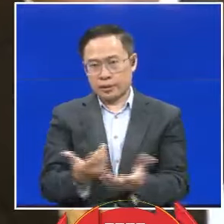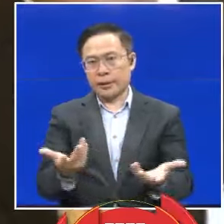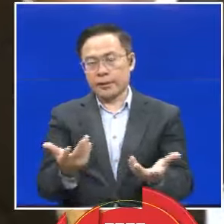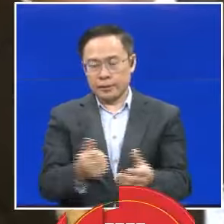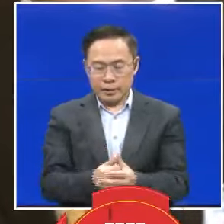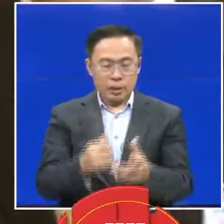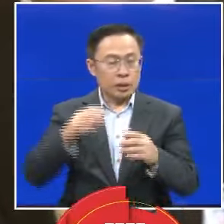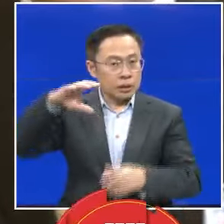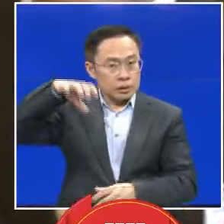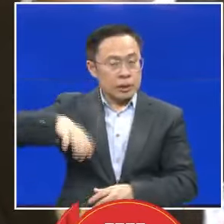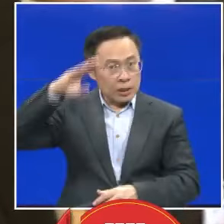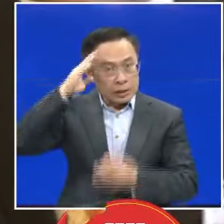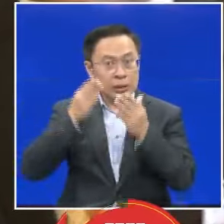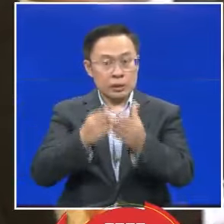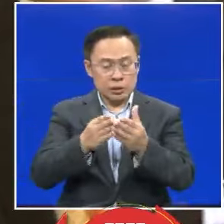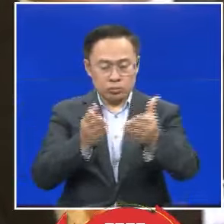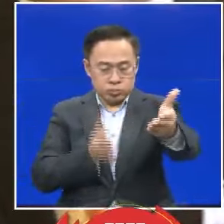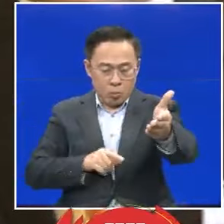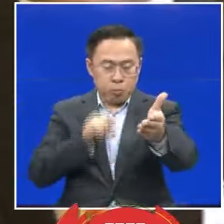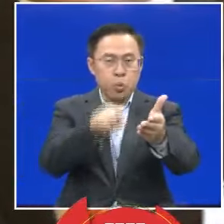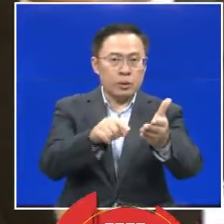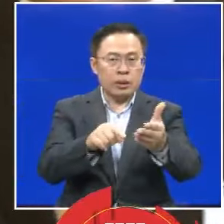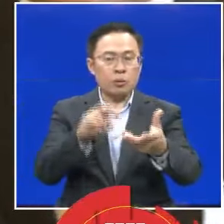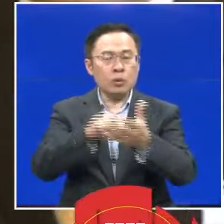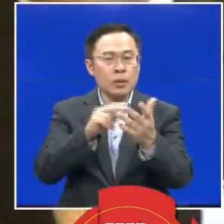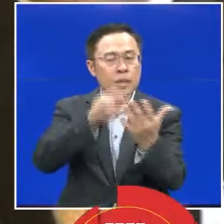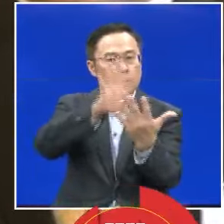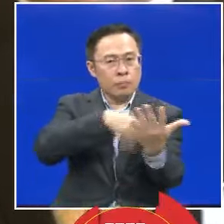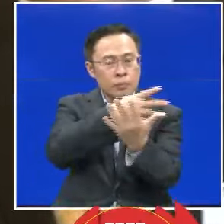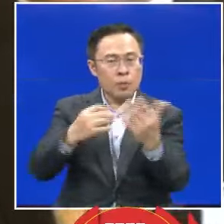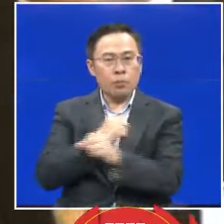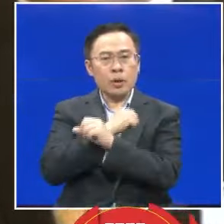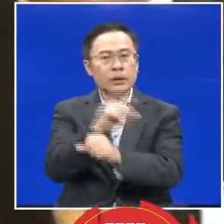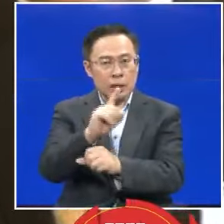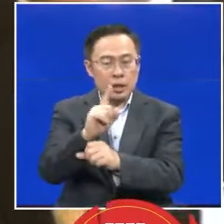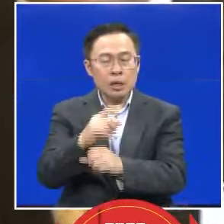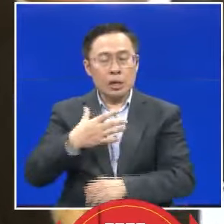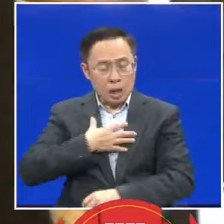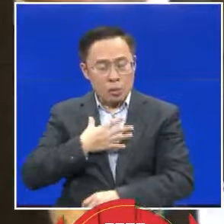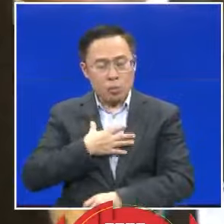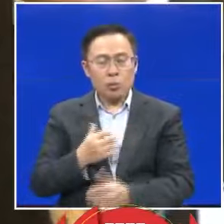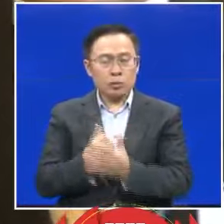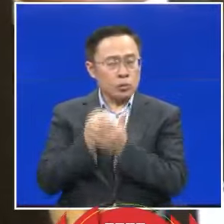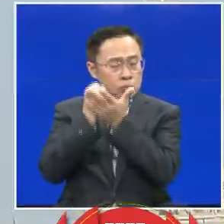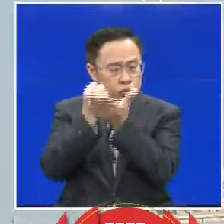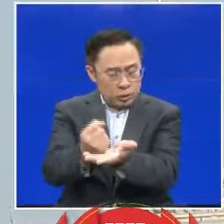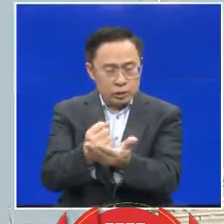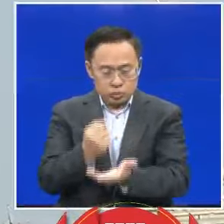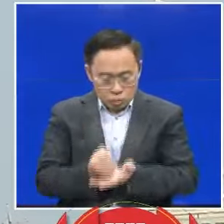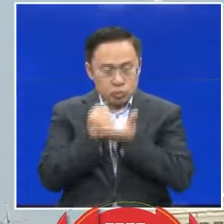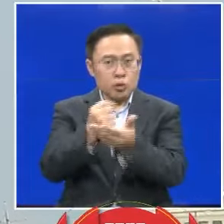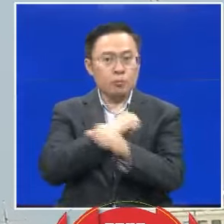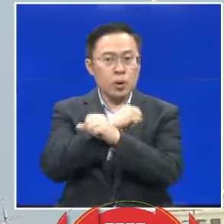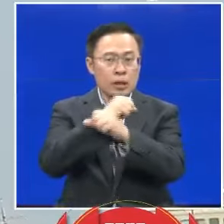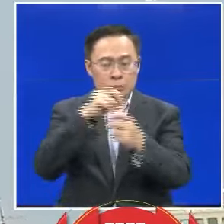พเรือเองก็ไม่อยากให้เกิดแต่ก็ต้องคุยกันว่ามันจะพอมีส่วนไหนสนับสนุนกันได้เพื่อจะป้องกันไม่ให้เกิดเหตุการณ์แบบนี้